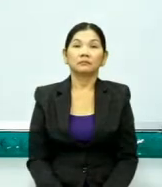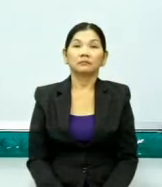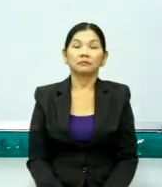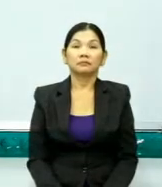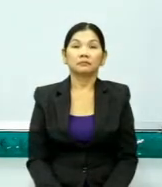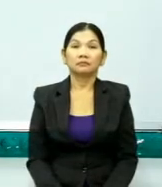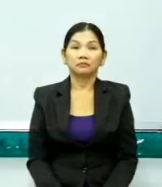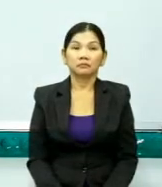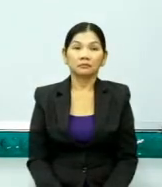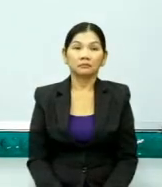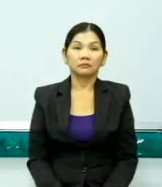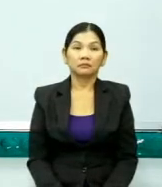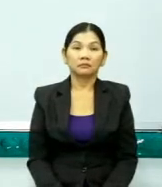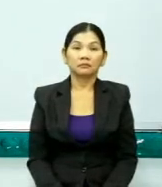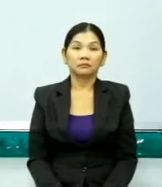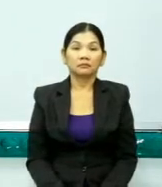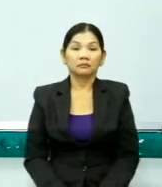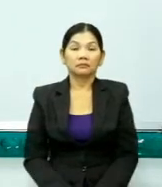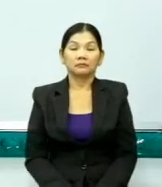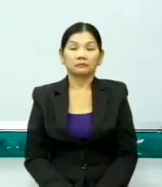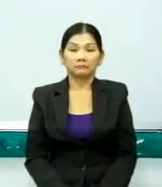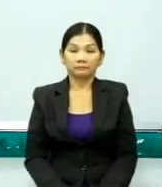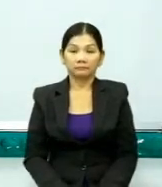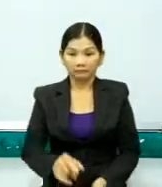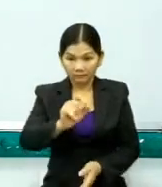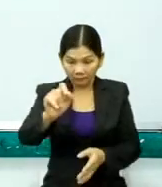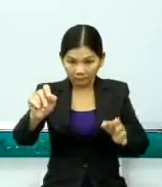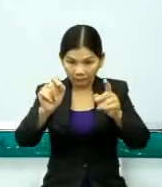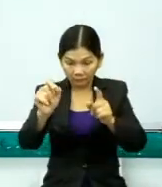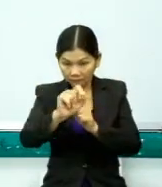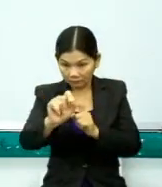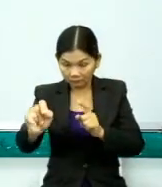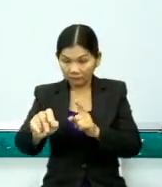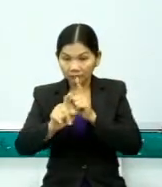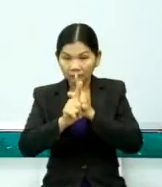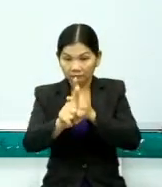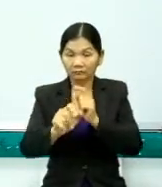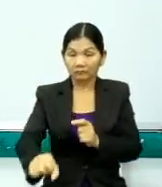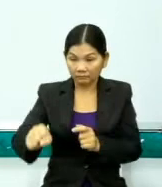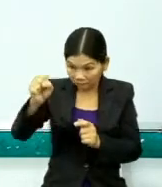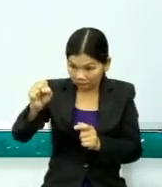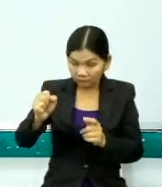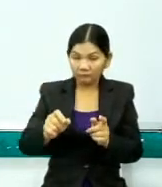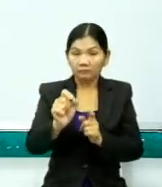Chà, con lực đá chân nôn lá, cứu hai sơ xê tạm án.